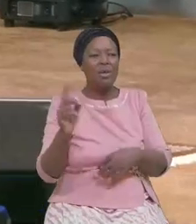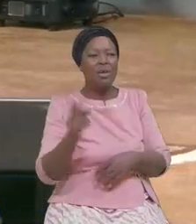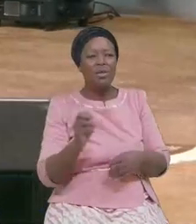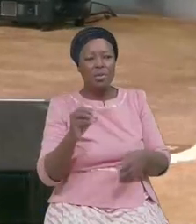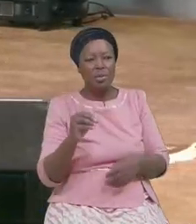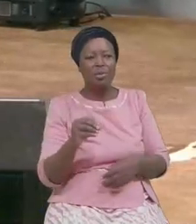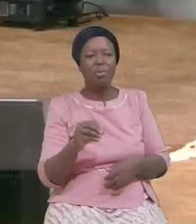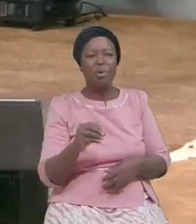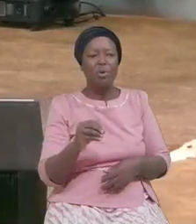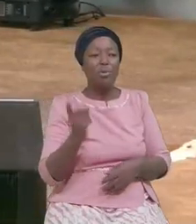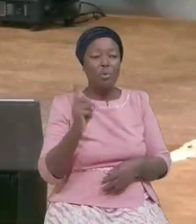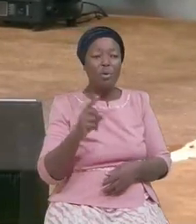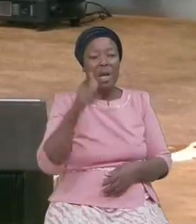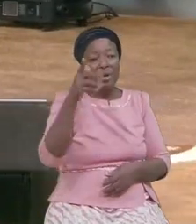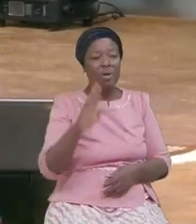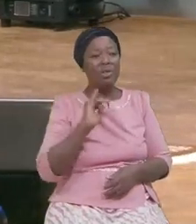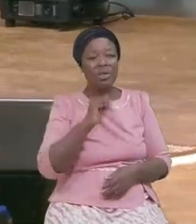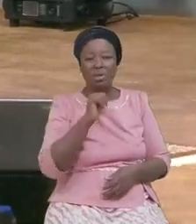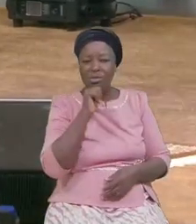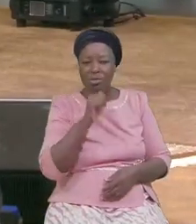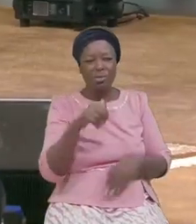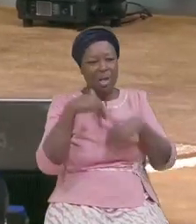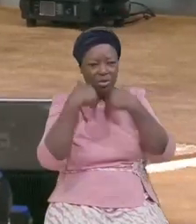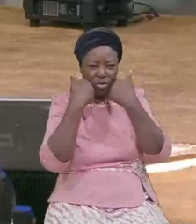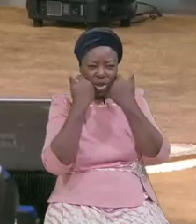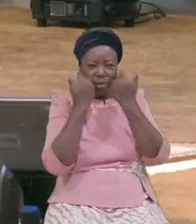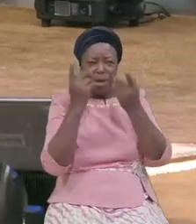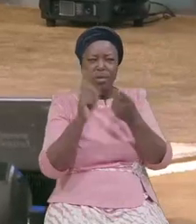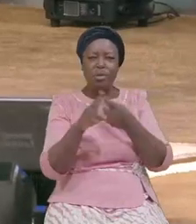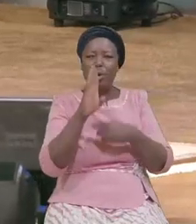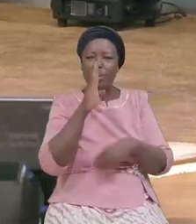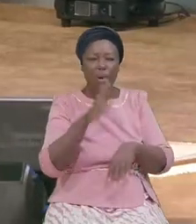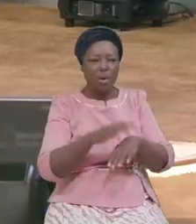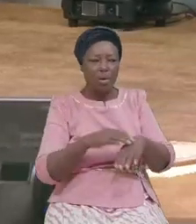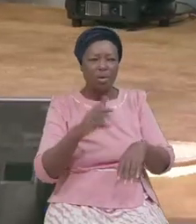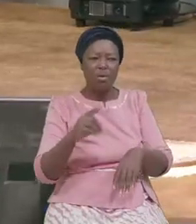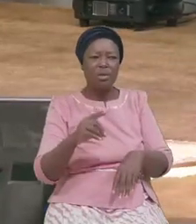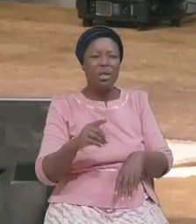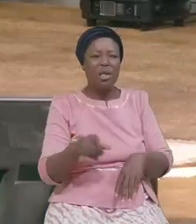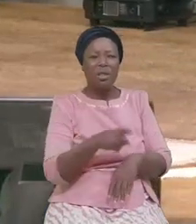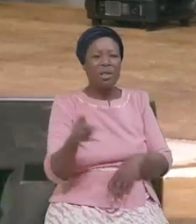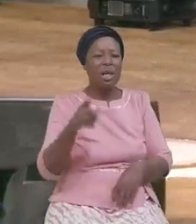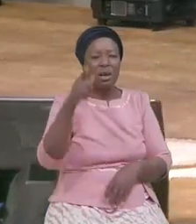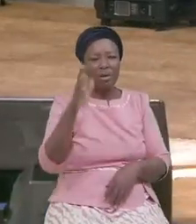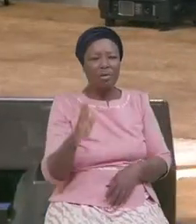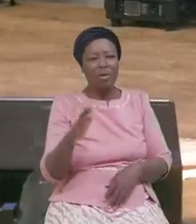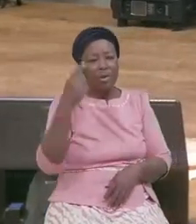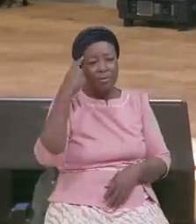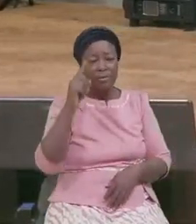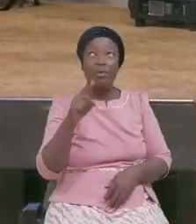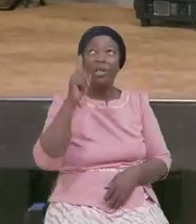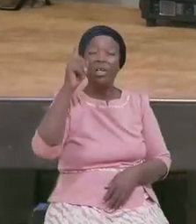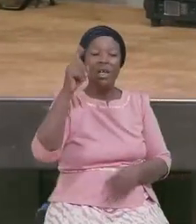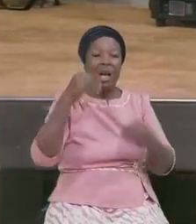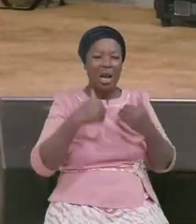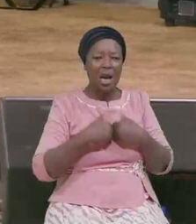cité céleste. C'est pourquoi Dieu n'a pas honte d'être appelé leur Dieu, car il leur a